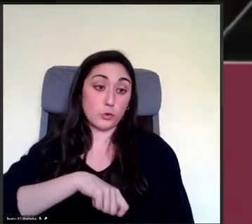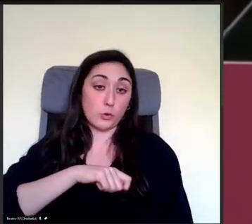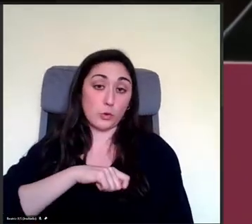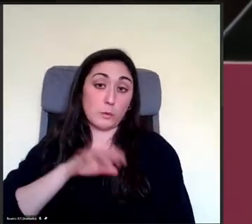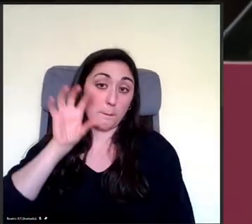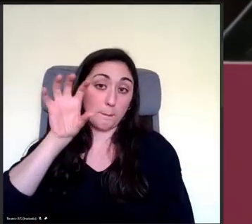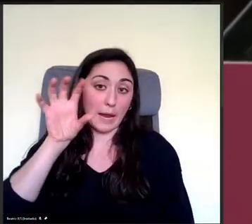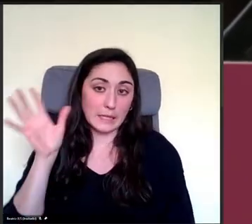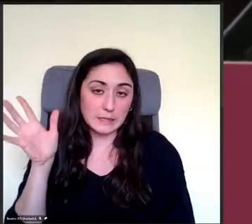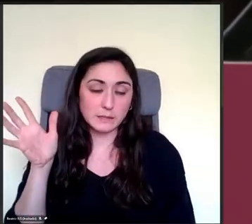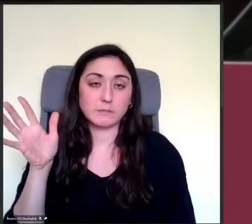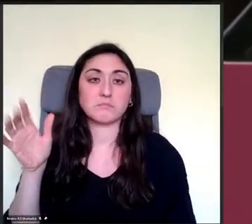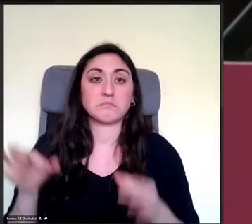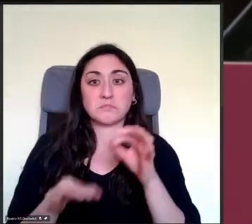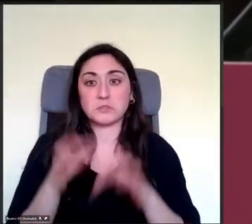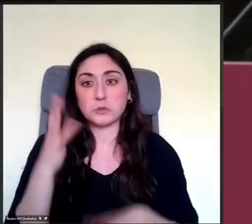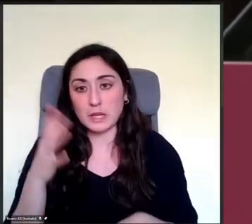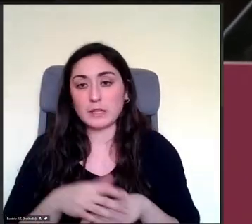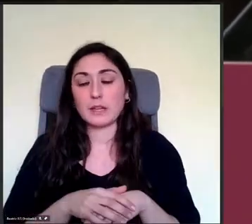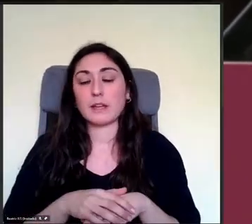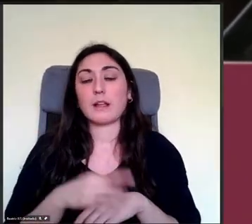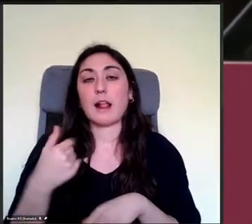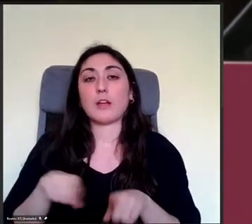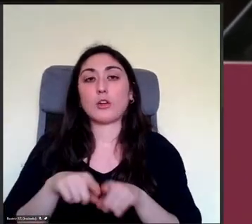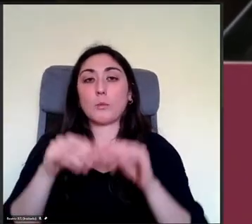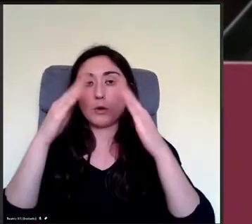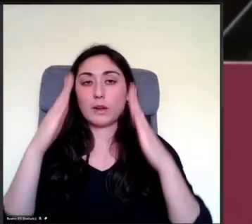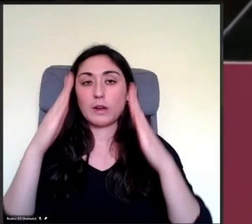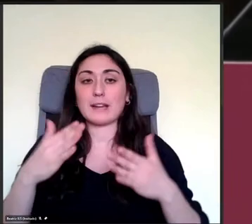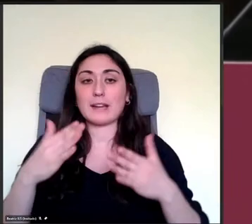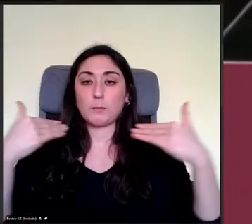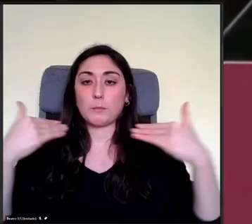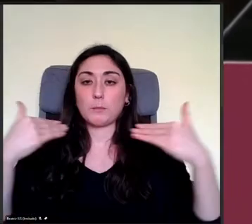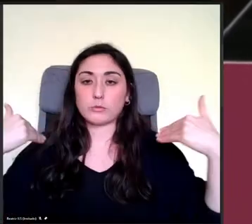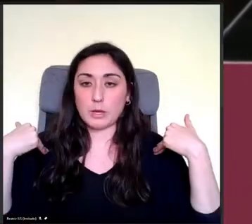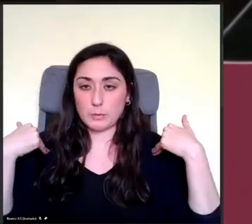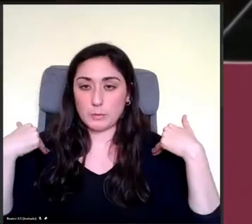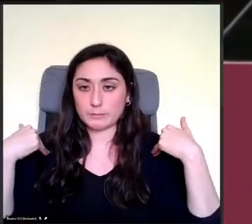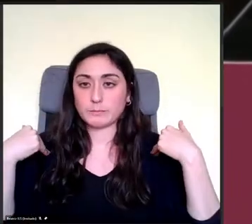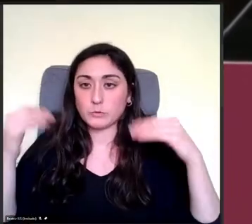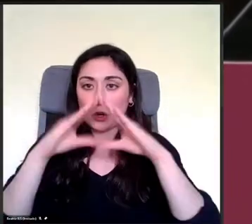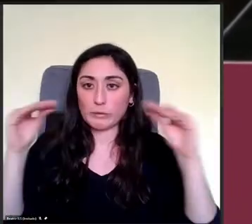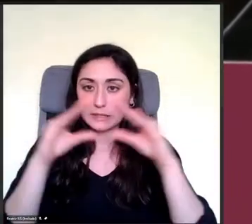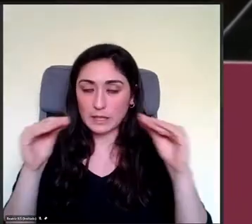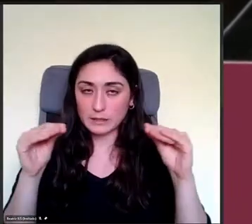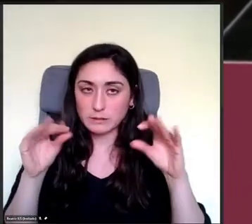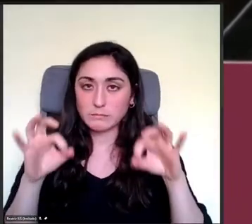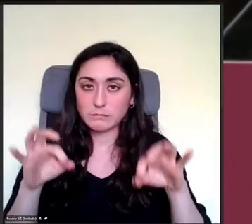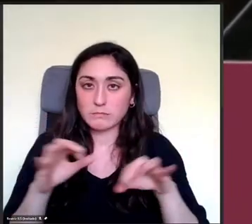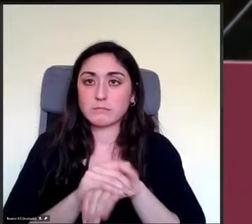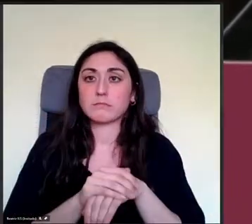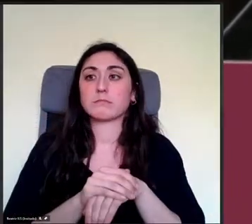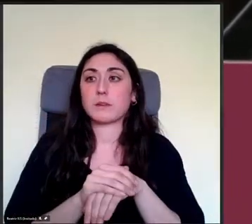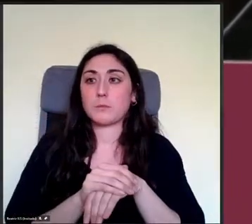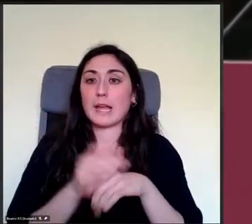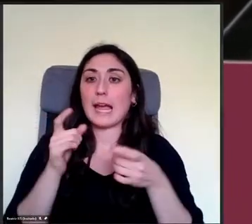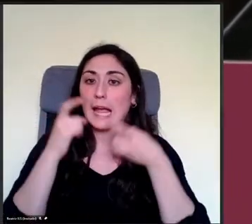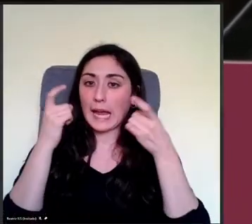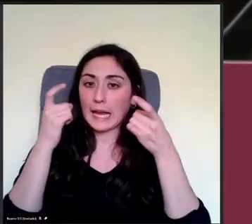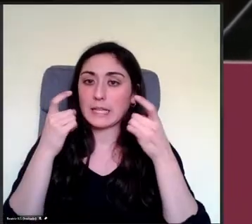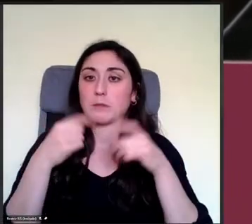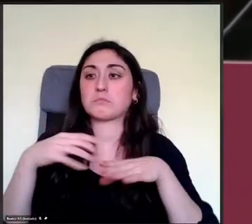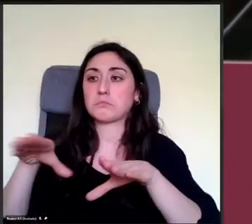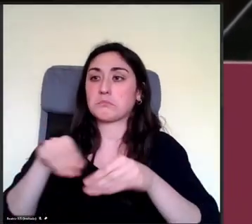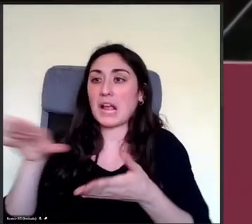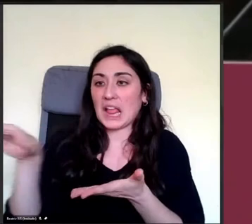l'Agència de Qualitat Universitària, que ha fet una aposta molt decidida per la introducció de la perspectiva de